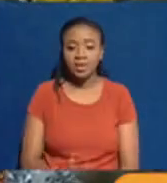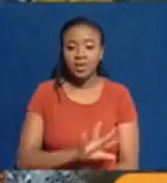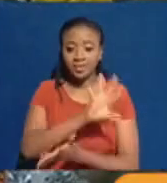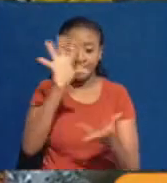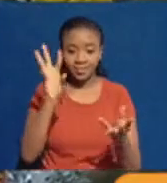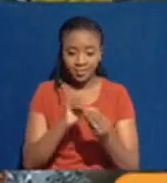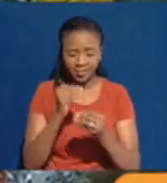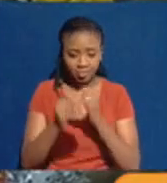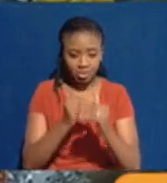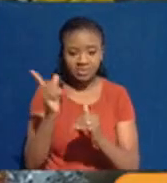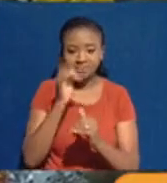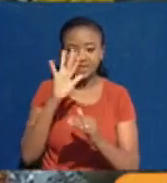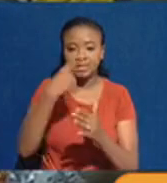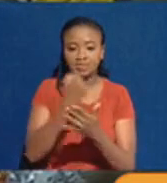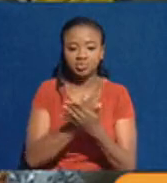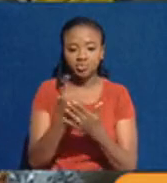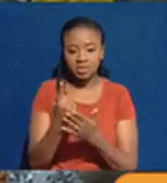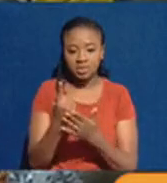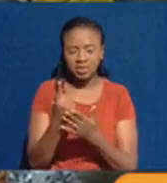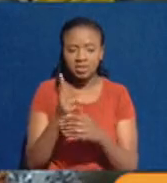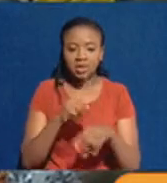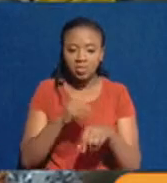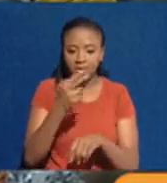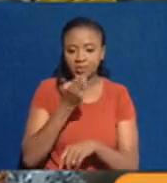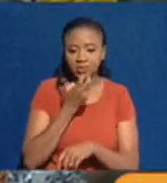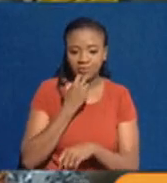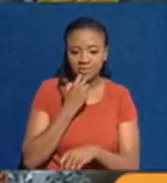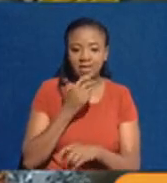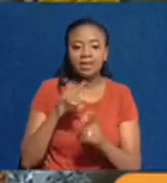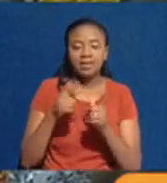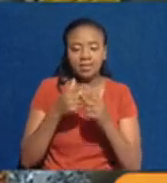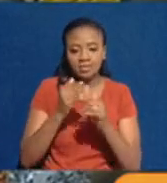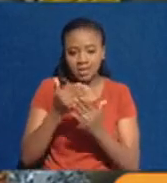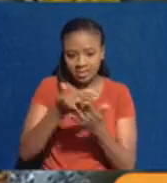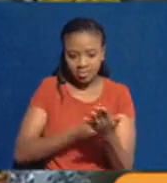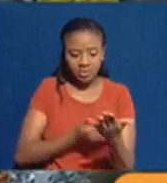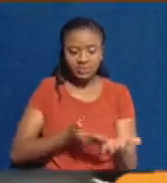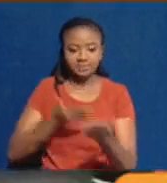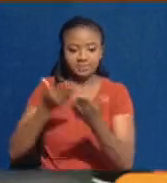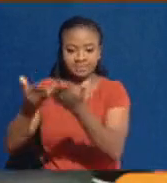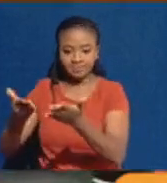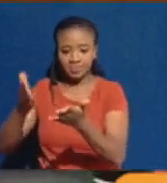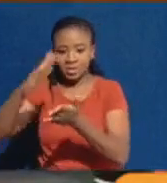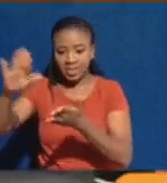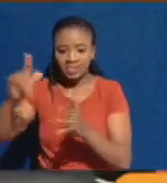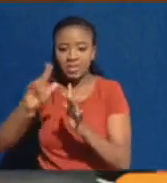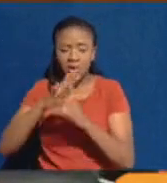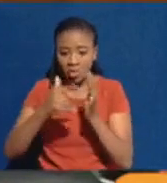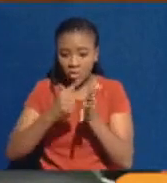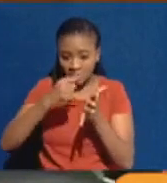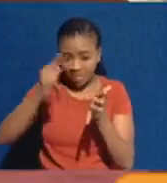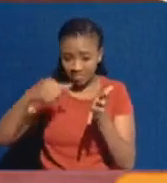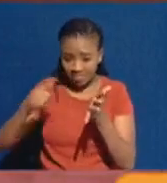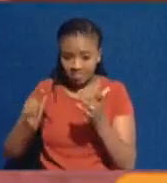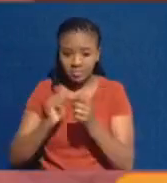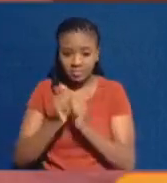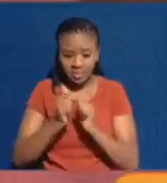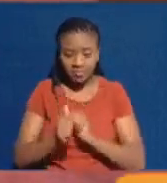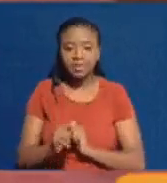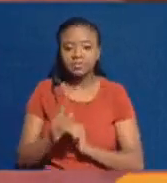ijayo siku ya Jumanne kabla ya ripoti kuwasilishwa bungeni na watakaopita mtihani kuapishwa. Kamati hizo